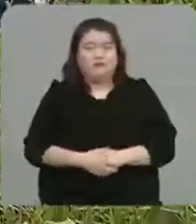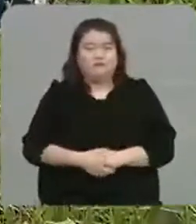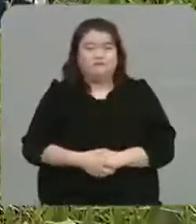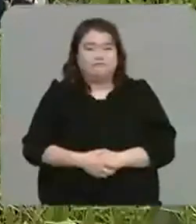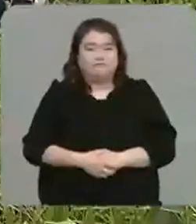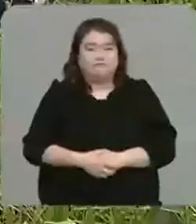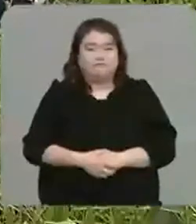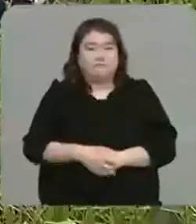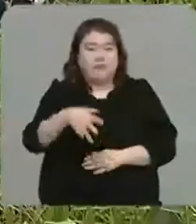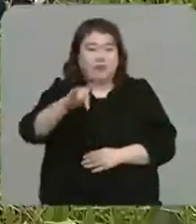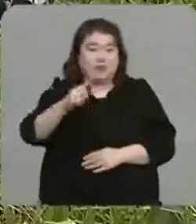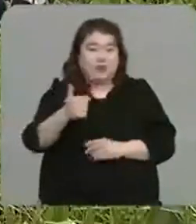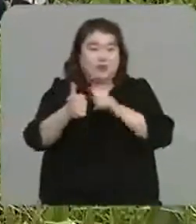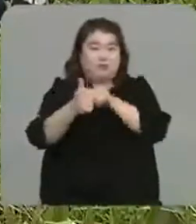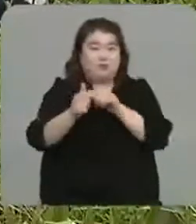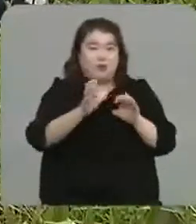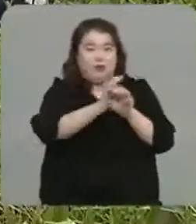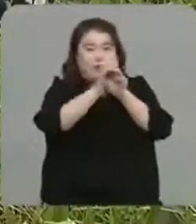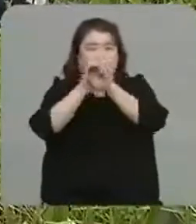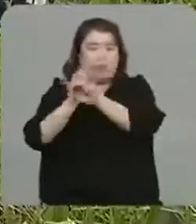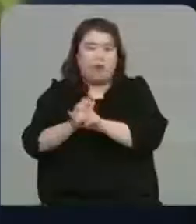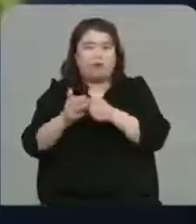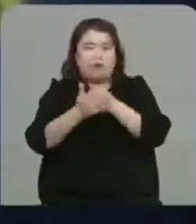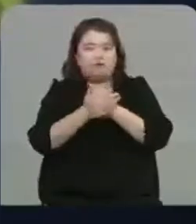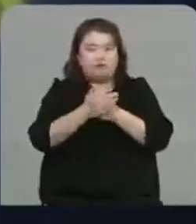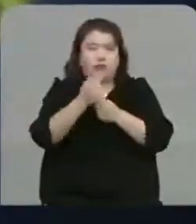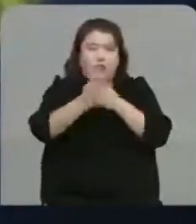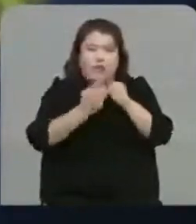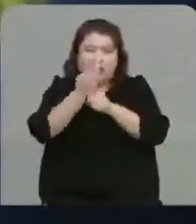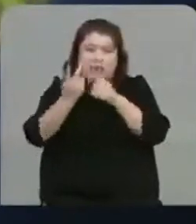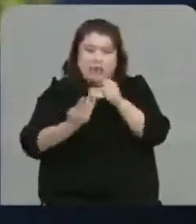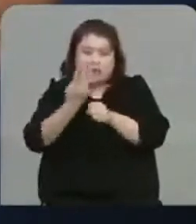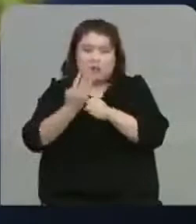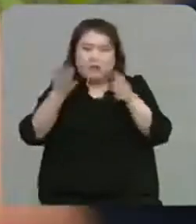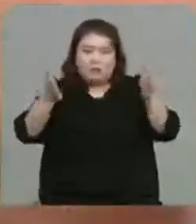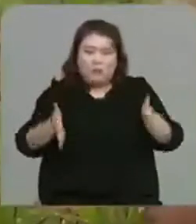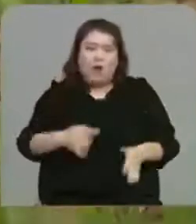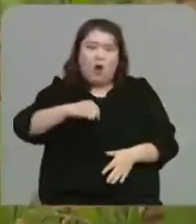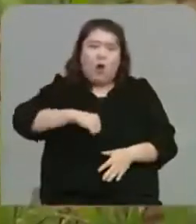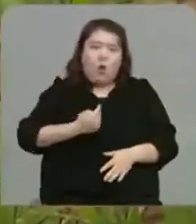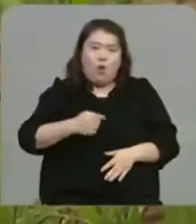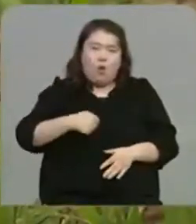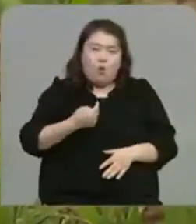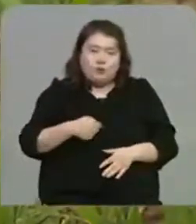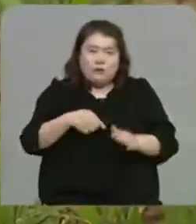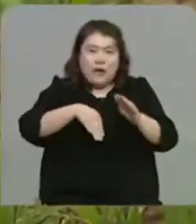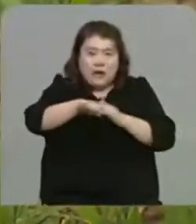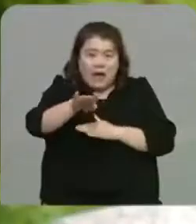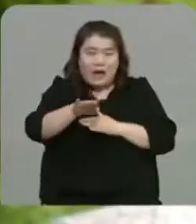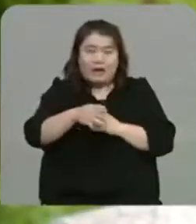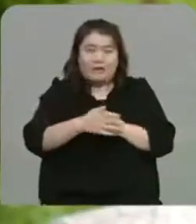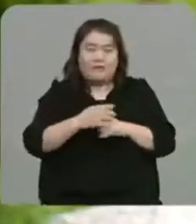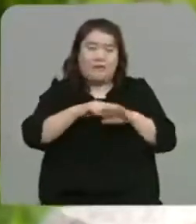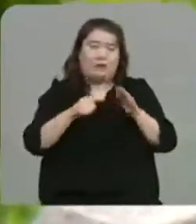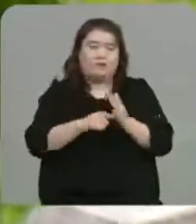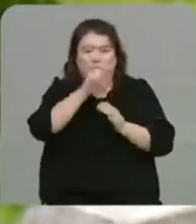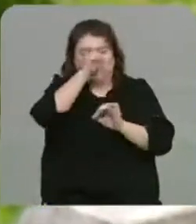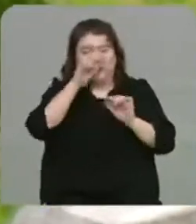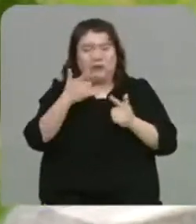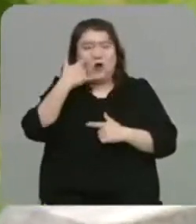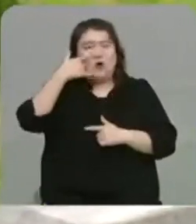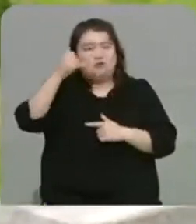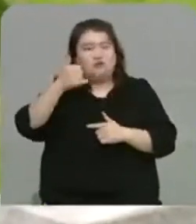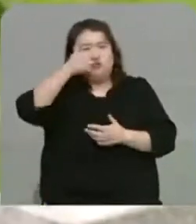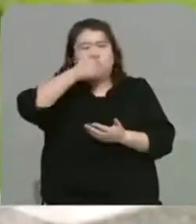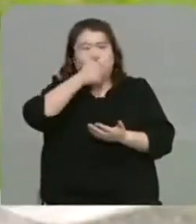정용만 씨는 코로나19가 덮친 지난 몇 년간 홀로 나섰던 명절 성묘길 마음이 편치 않았습니다. 부모에게 죄를